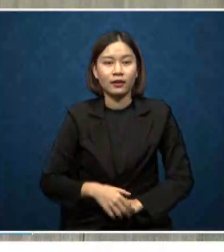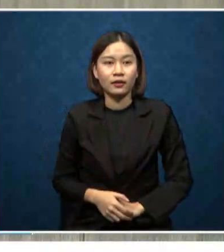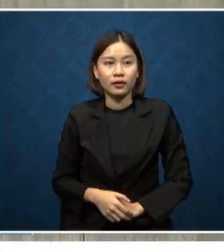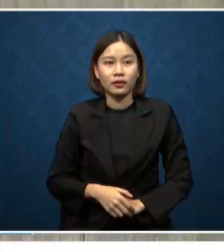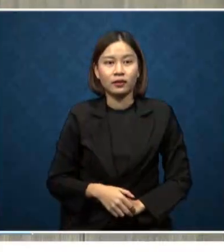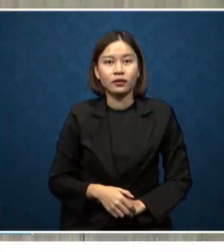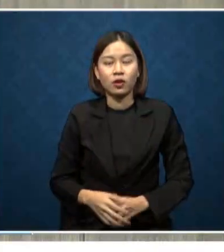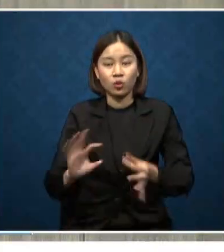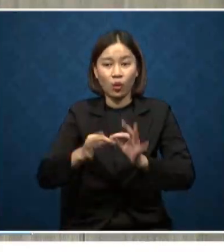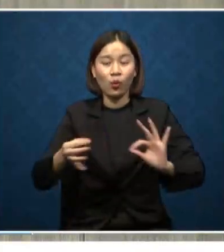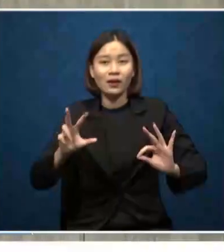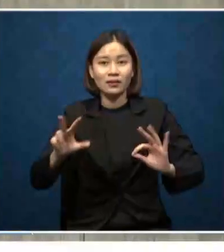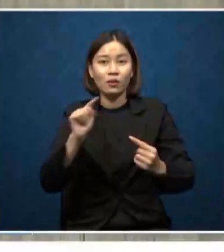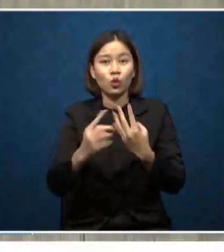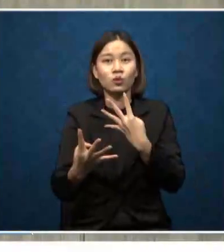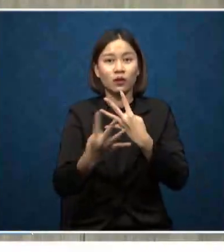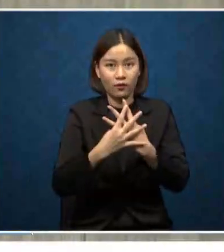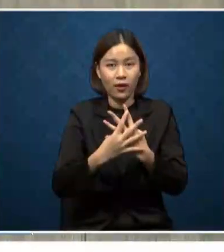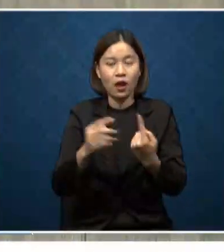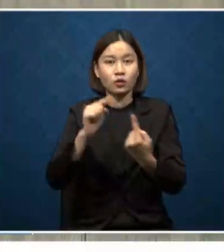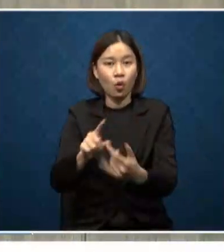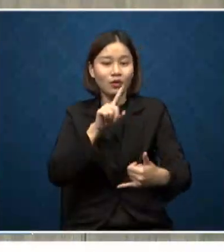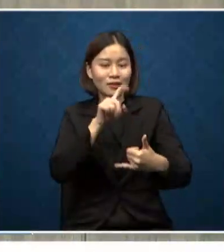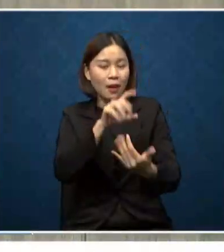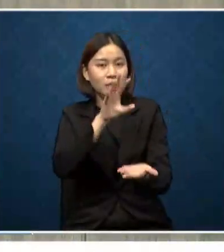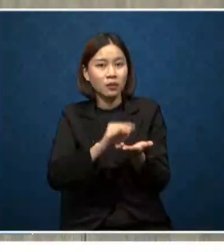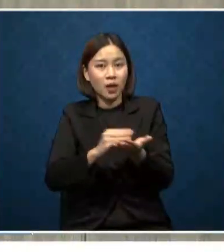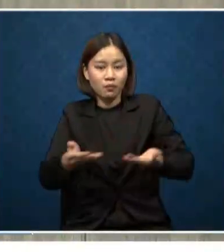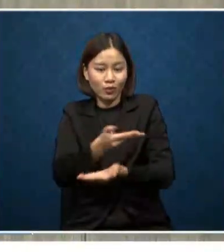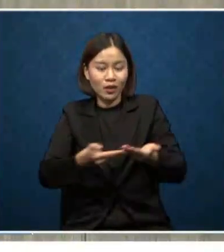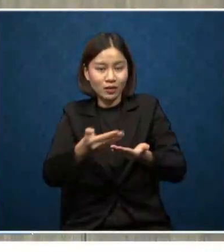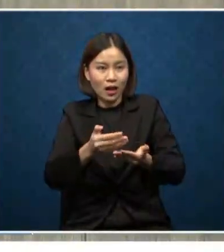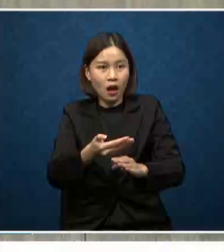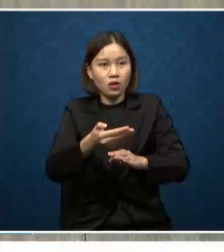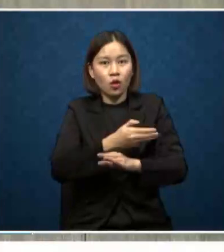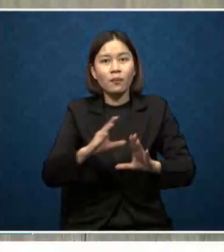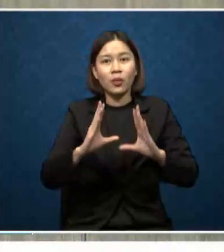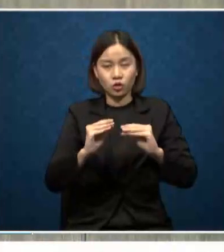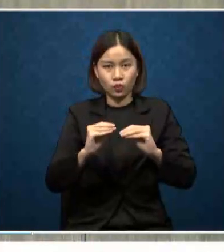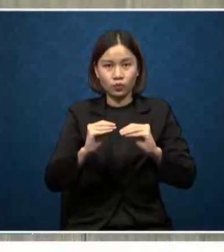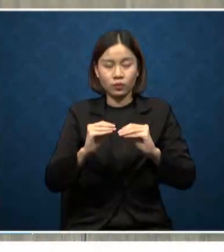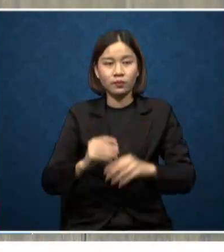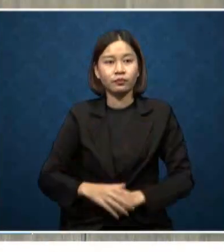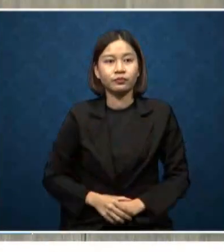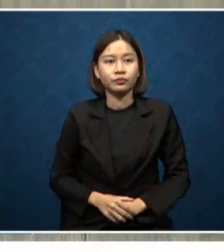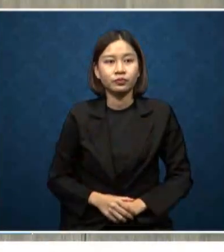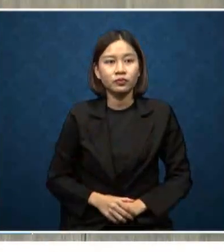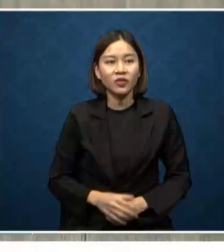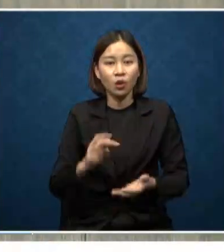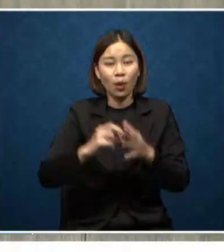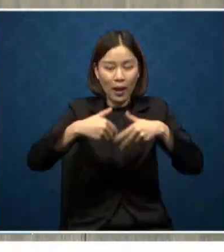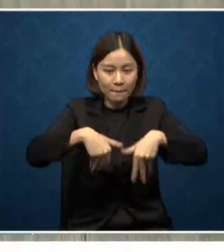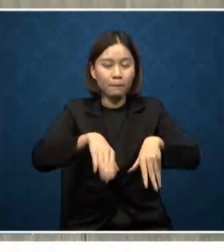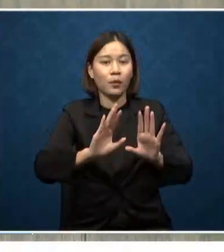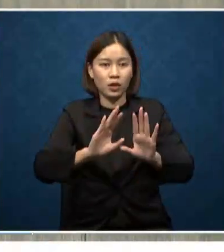3พูดถึงเรื่องการคุมขังระหว่างการสอบสวนหรือพิจารณาอยู่ก่อนสมัยประชุมเมื่อถึงสมัยประชุมก็ต้องปล่อยตัว